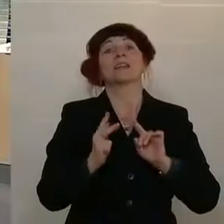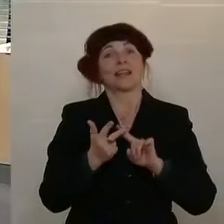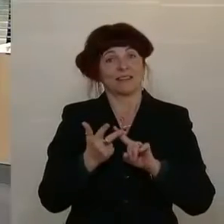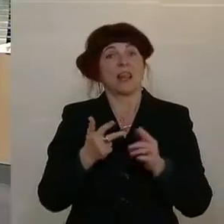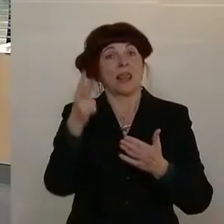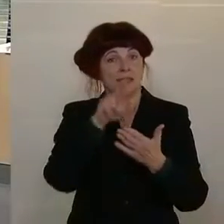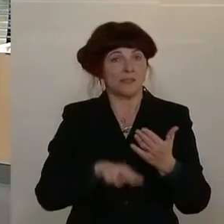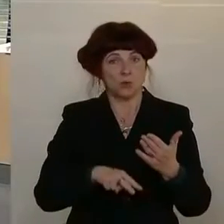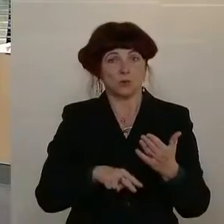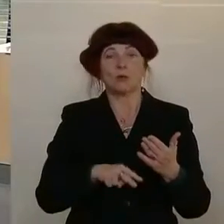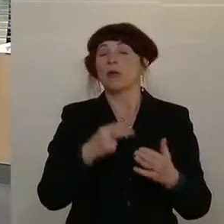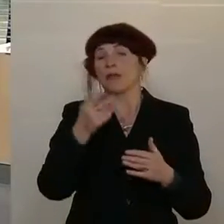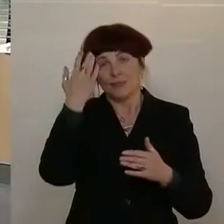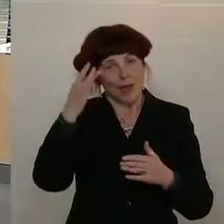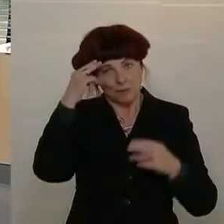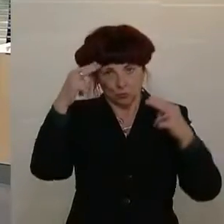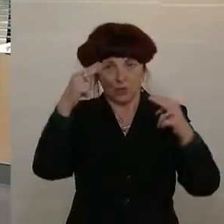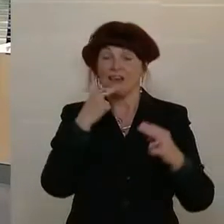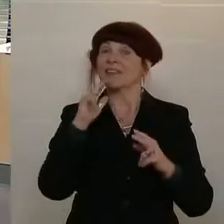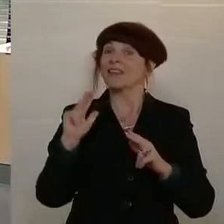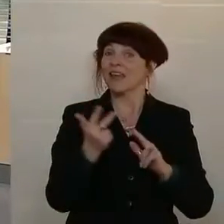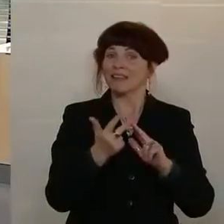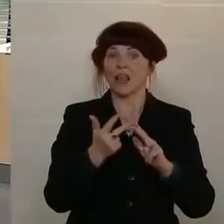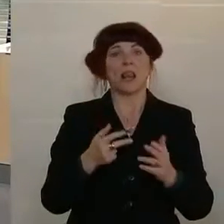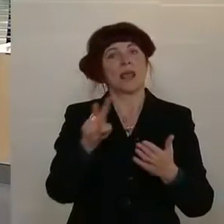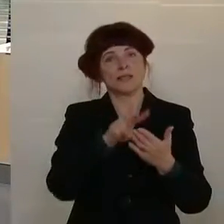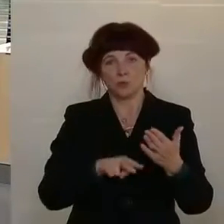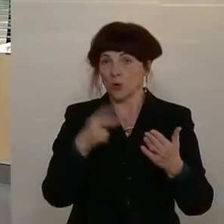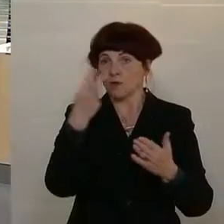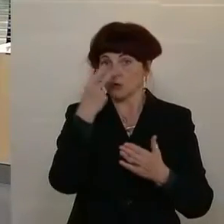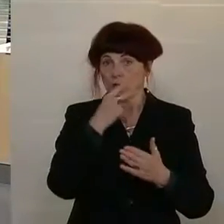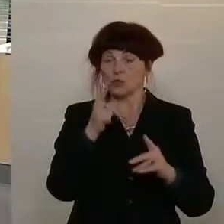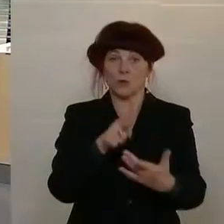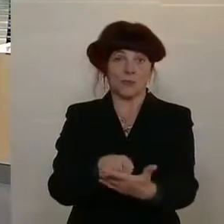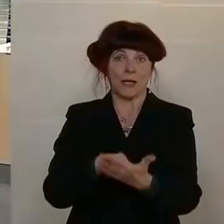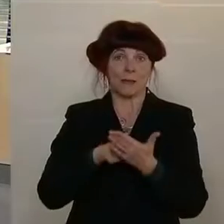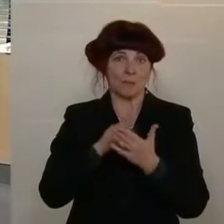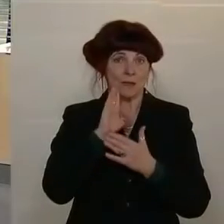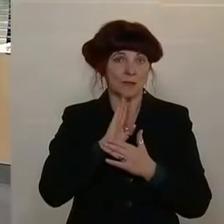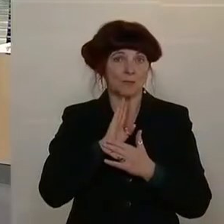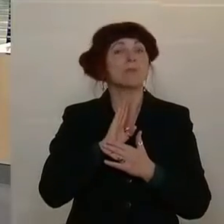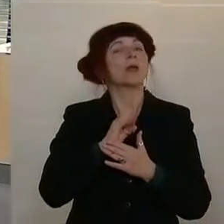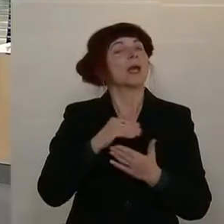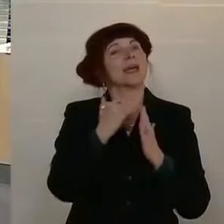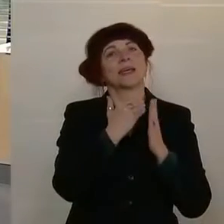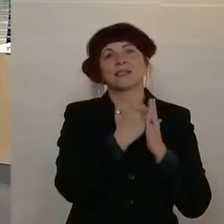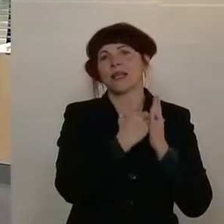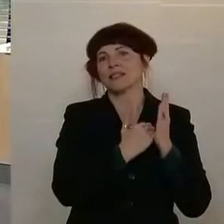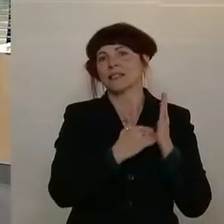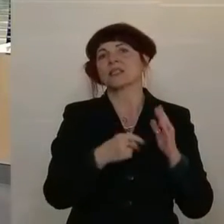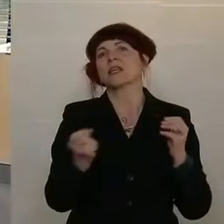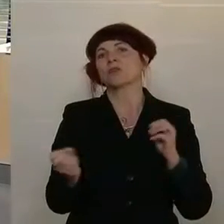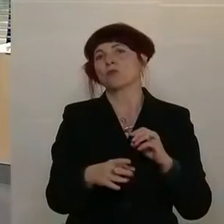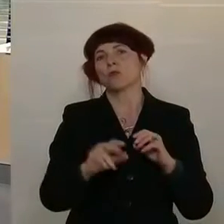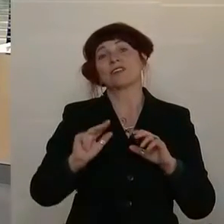dritten Lesung. Bitte jene Damen und Herren, die in dritter Lesung ihre Zustimmung geben, um ein entsprechendes Zeichen. Der Gesetzentwurf ist in dritter